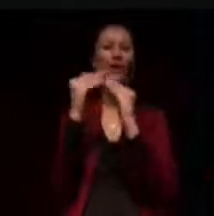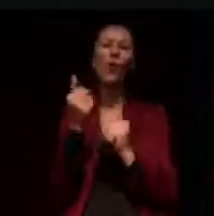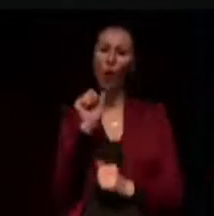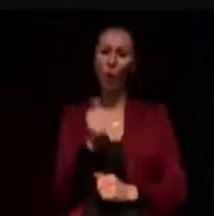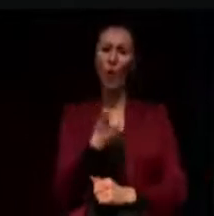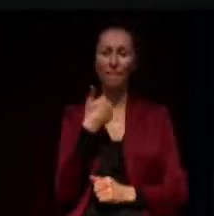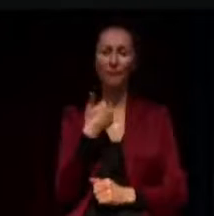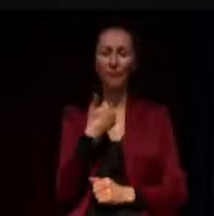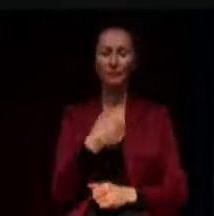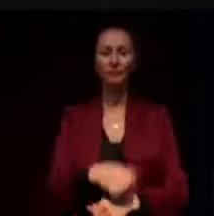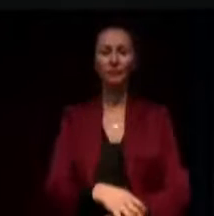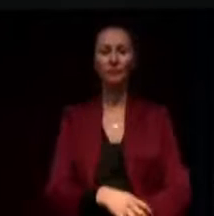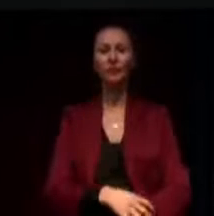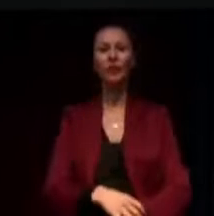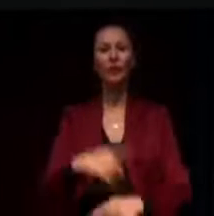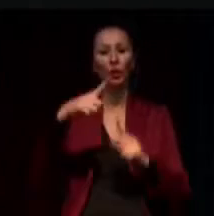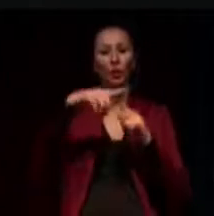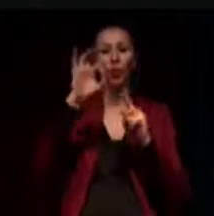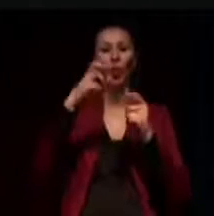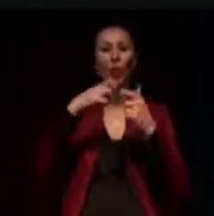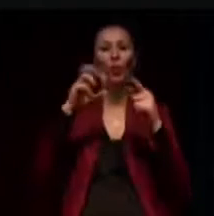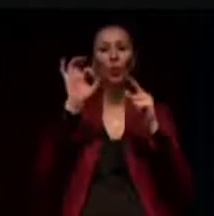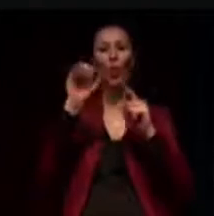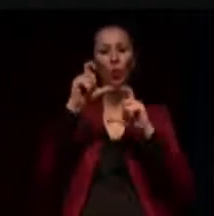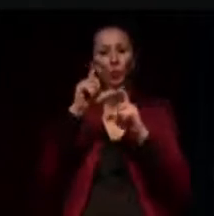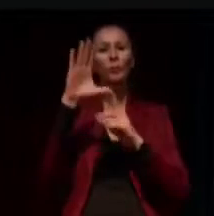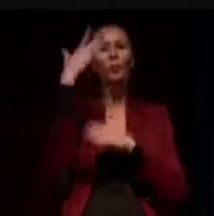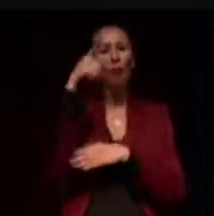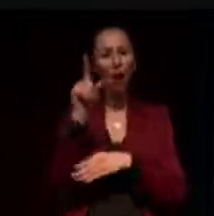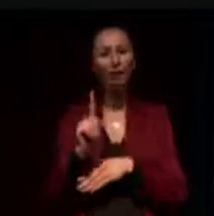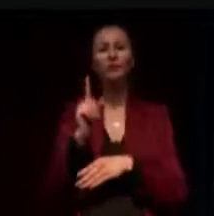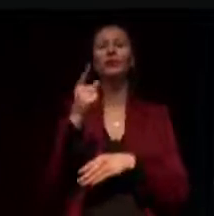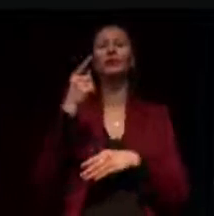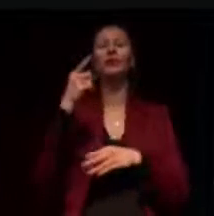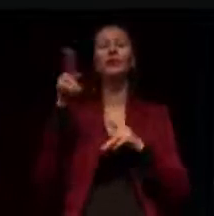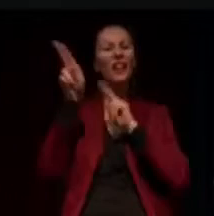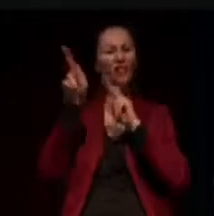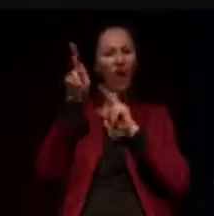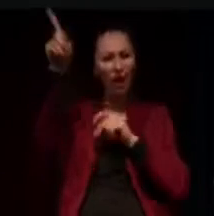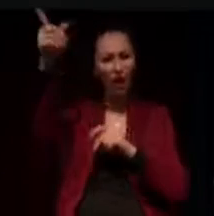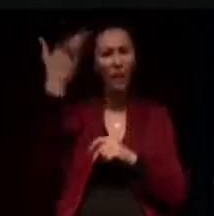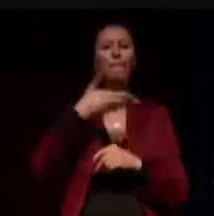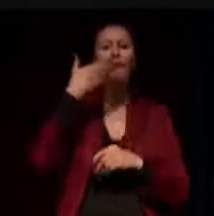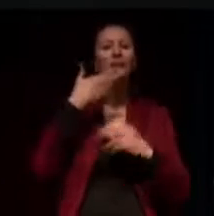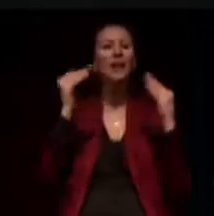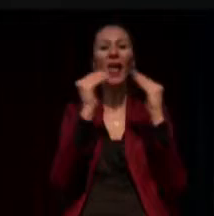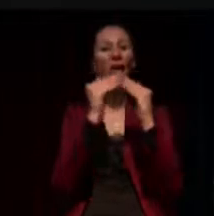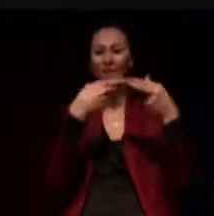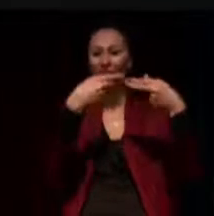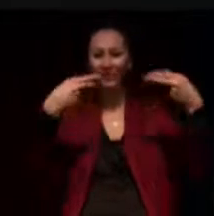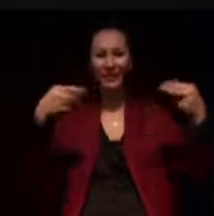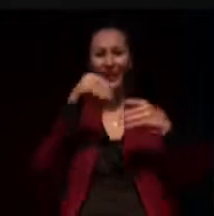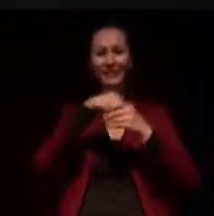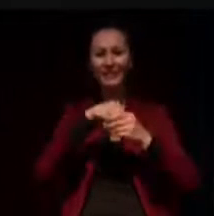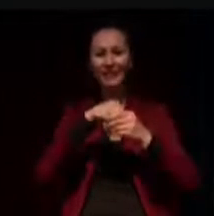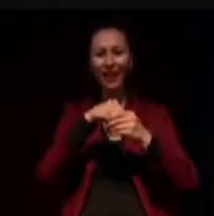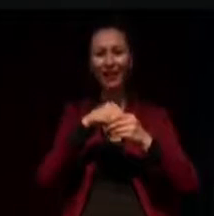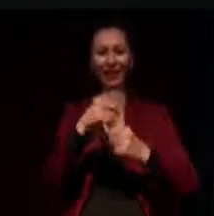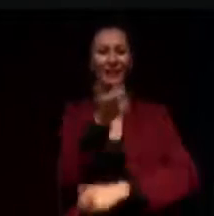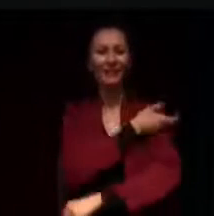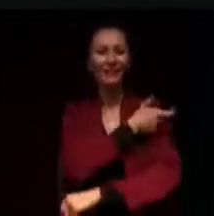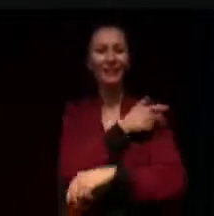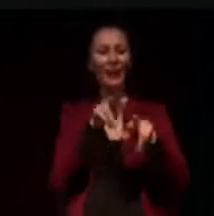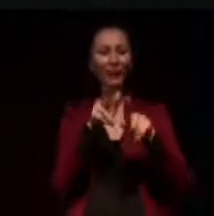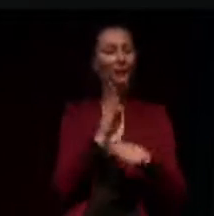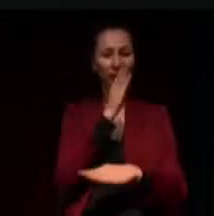şey. Şimdi Toros, Kadifekale, Bayraklı, Selçuk, Mordoğan masal evlerini açtık.